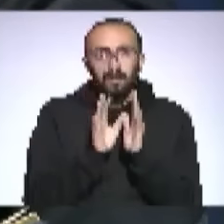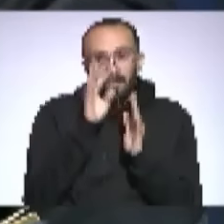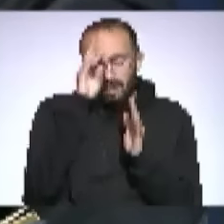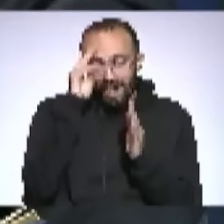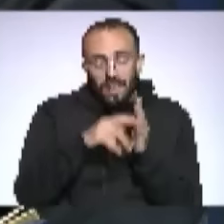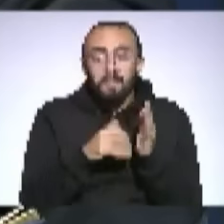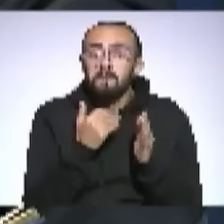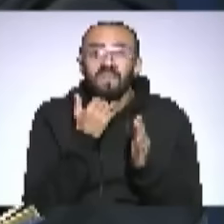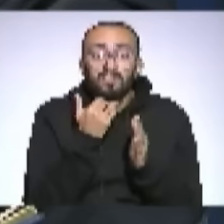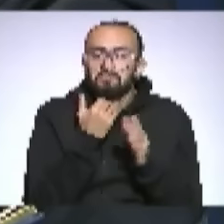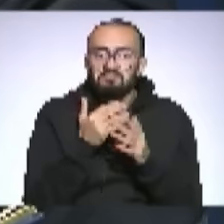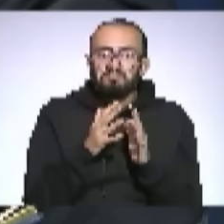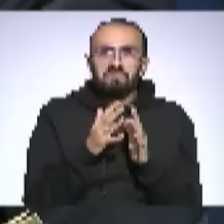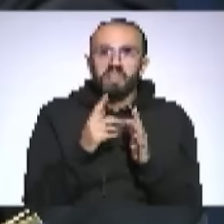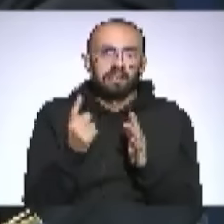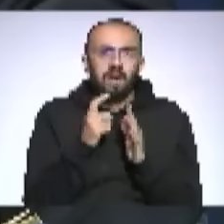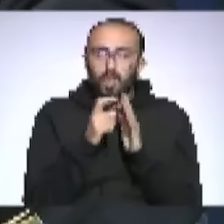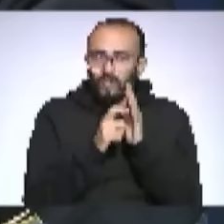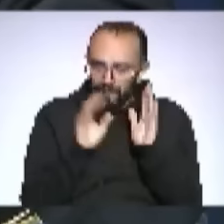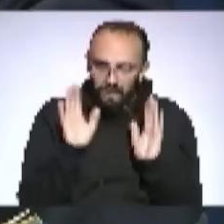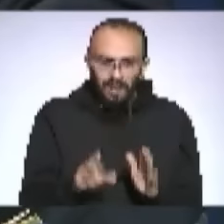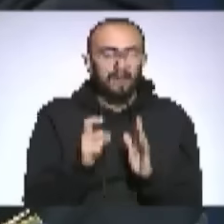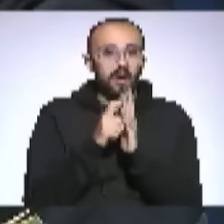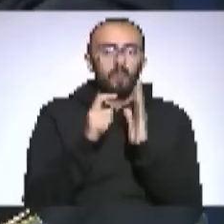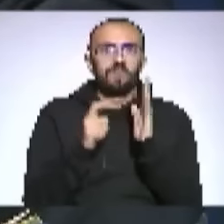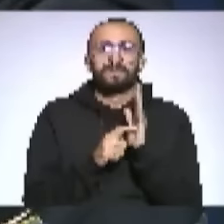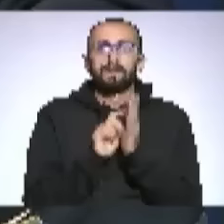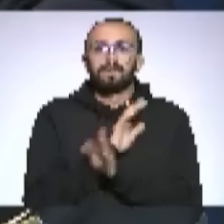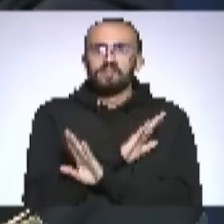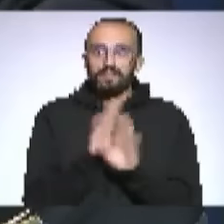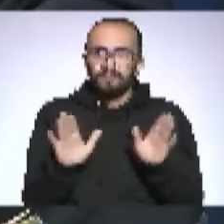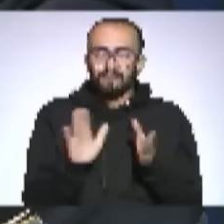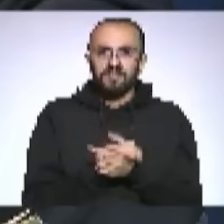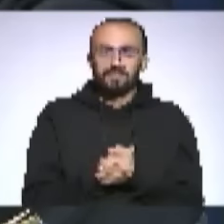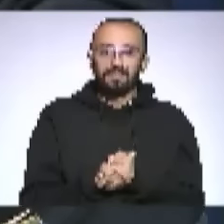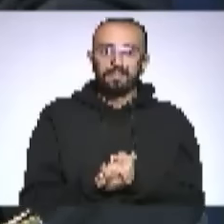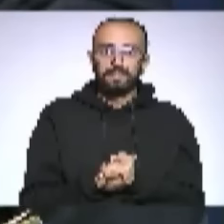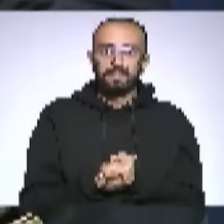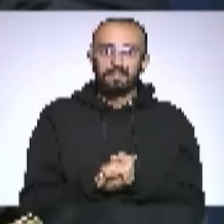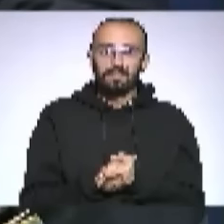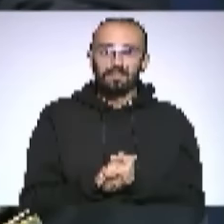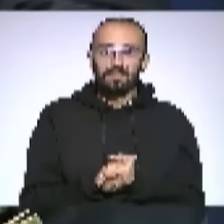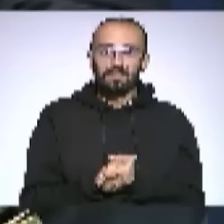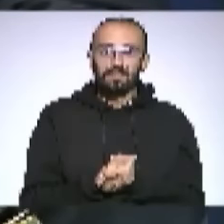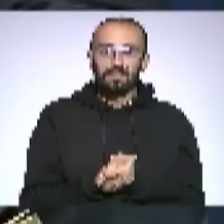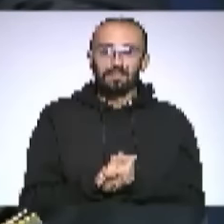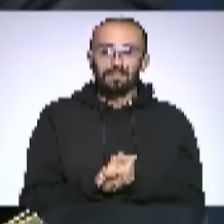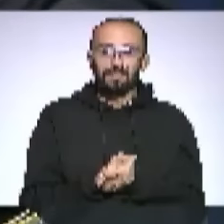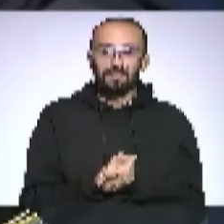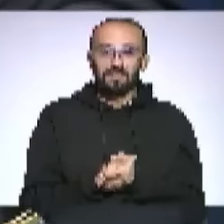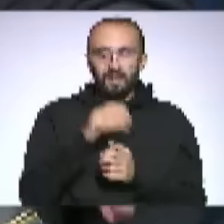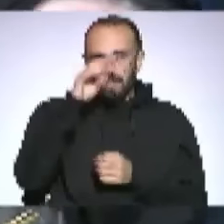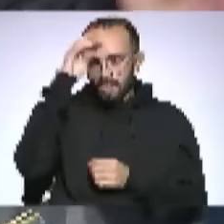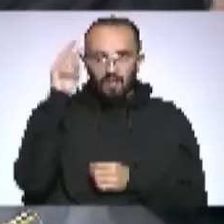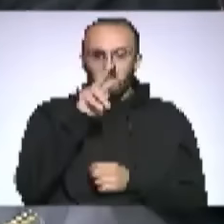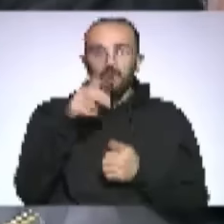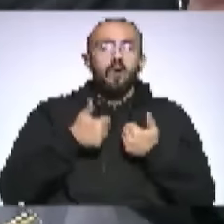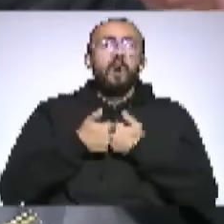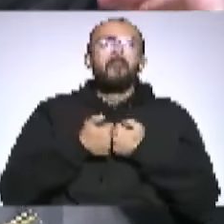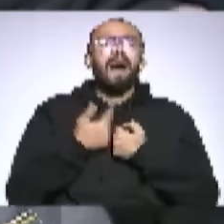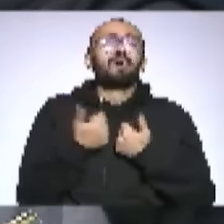وبكنيسة اه يعني معترف بيه اه طبعا مقننه امام القانون كحت جيرل فريند او يعني